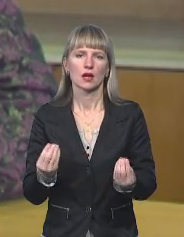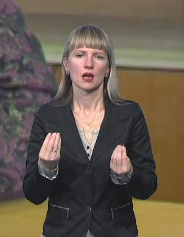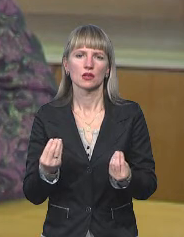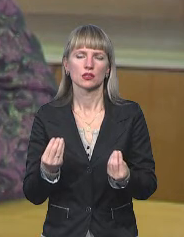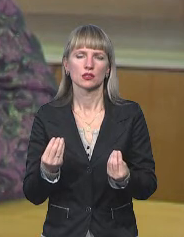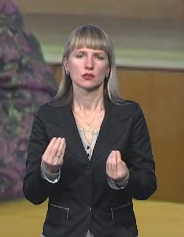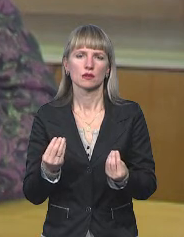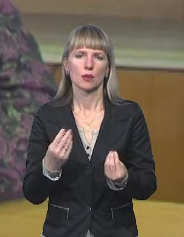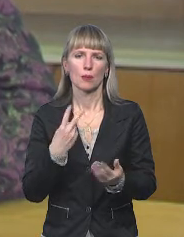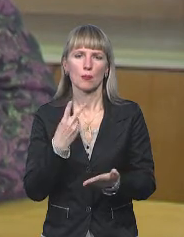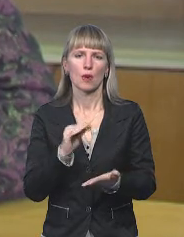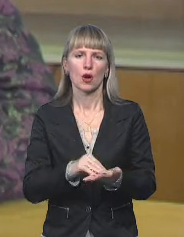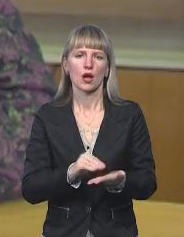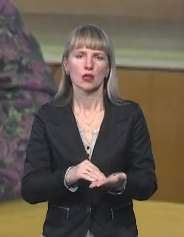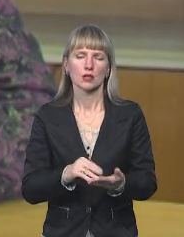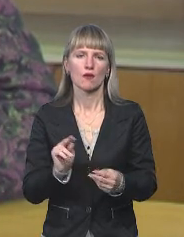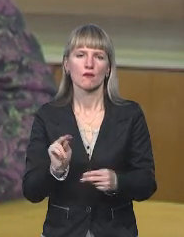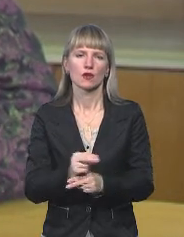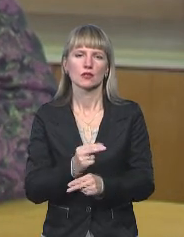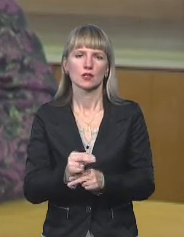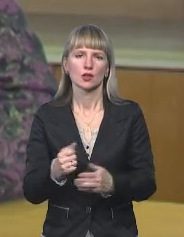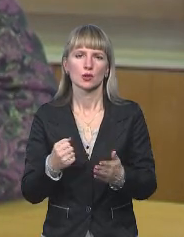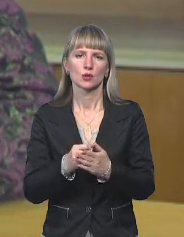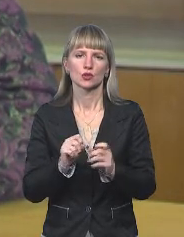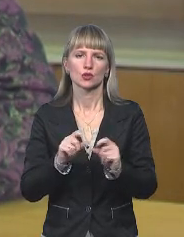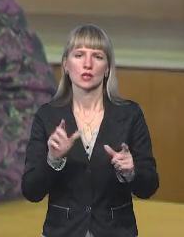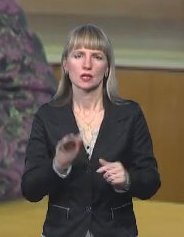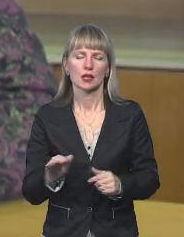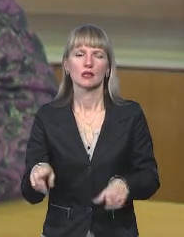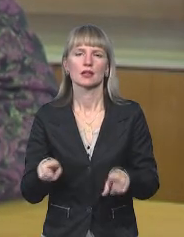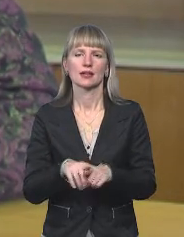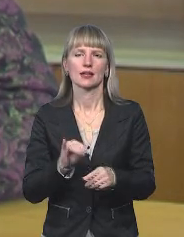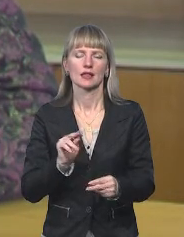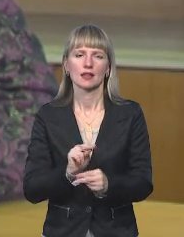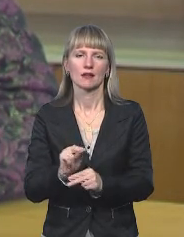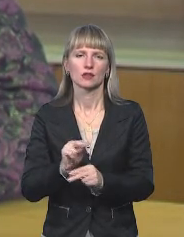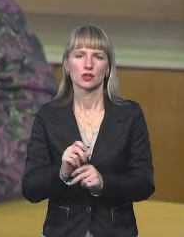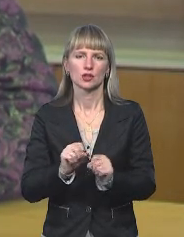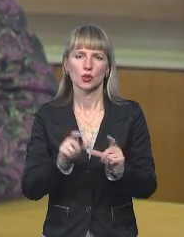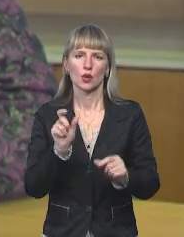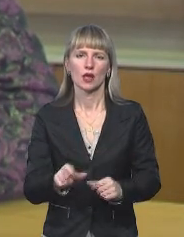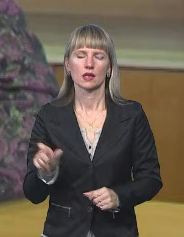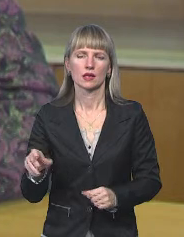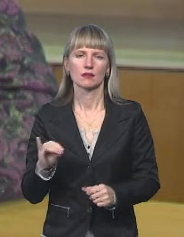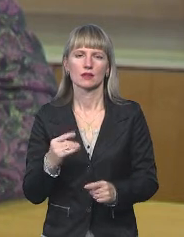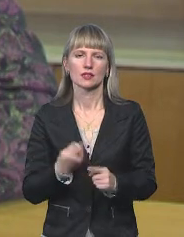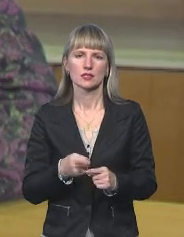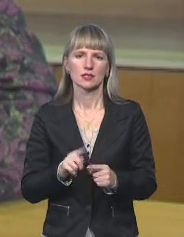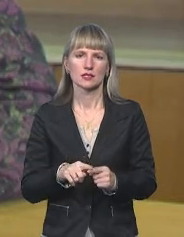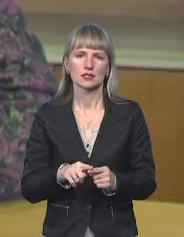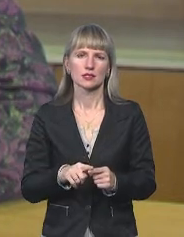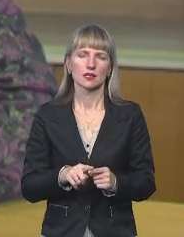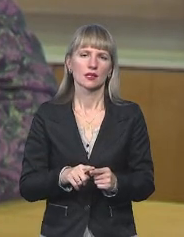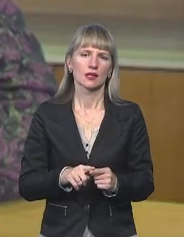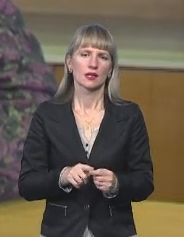показники як у вихованні дошкільнят, так і навчанні школярів. І це